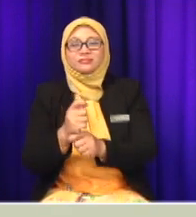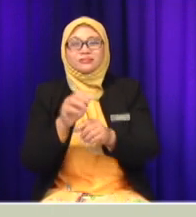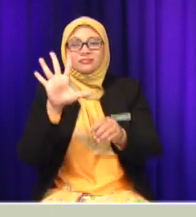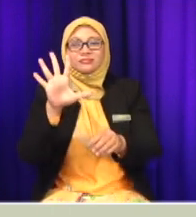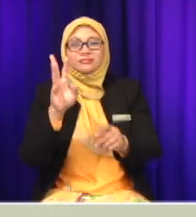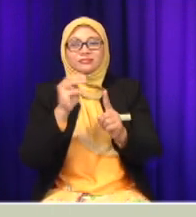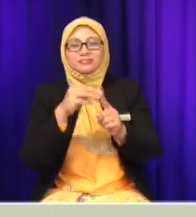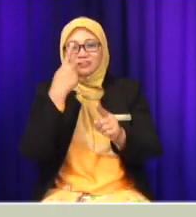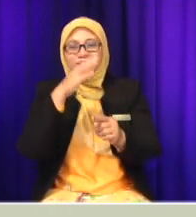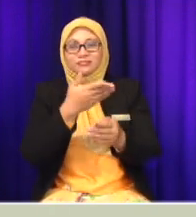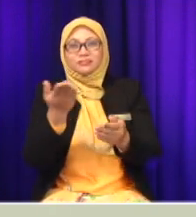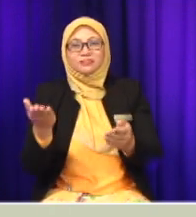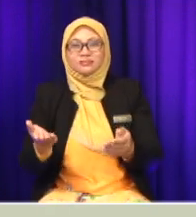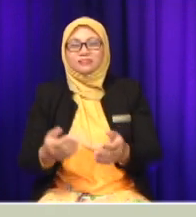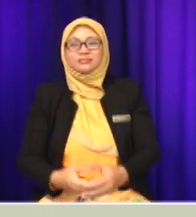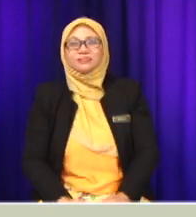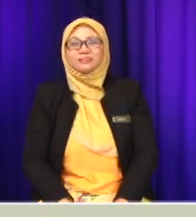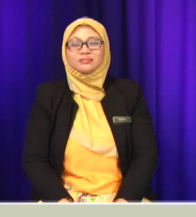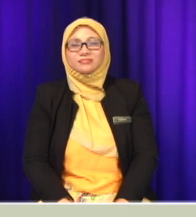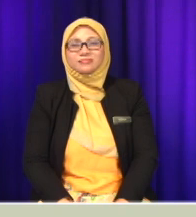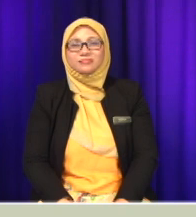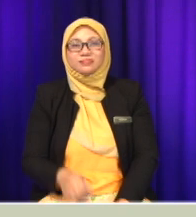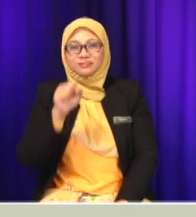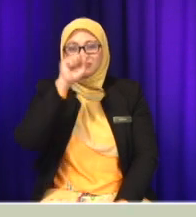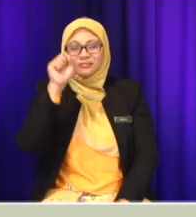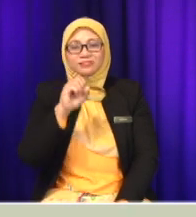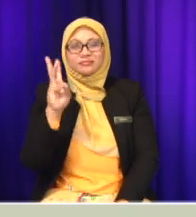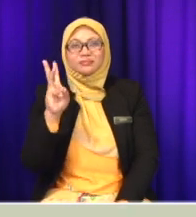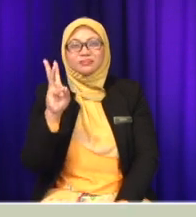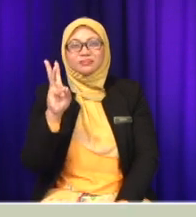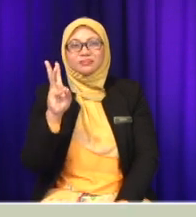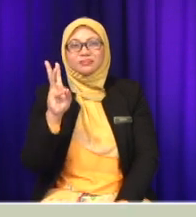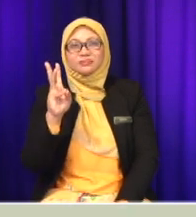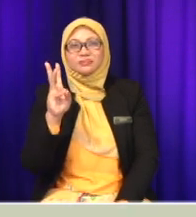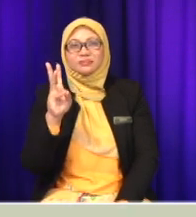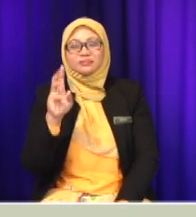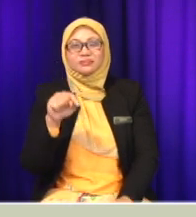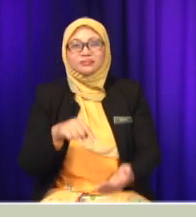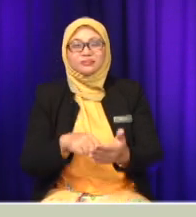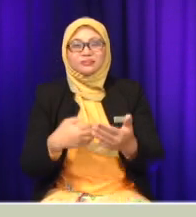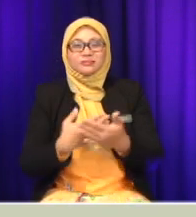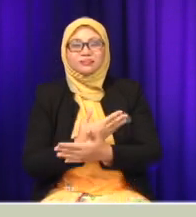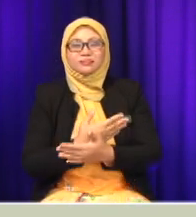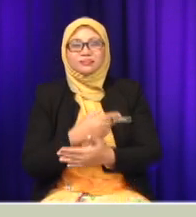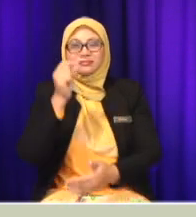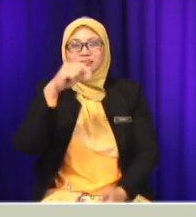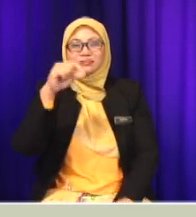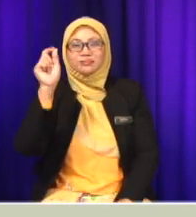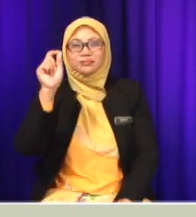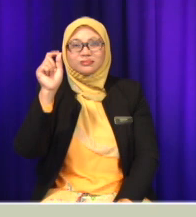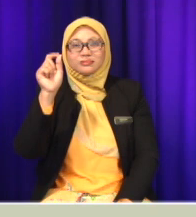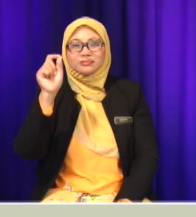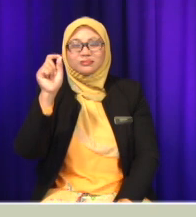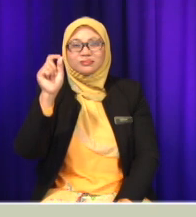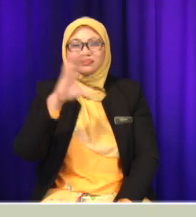kamu hebat untuk awak sfizi okey soalan yang keenam okey ni baru tandakan right ya tandakan right bagi padanan